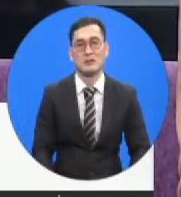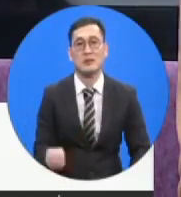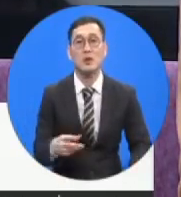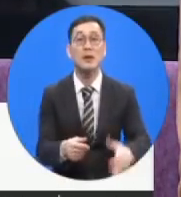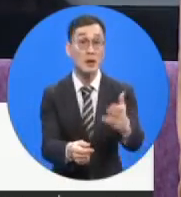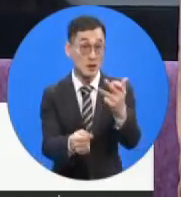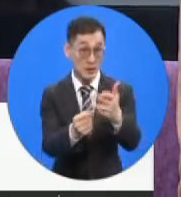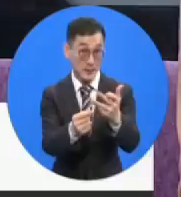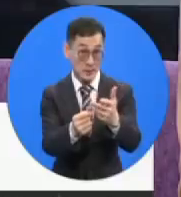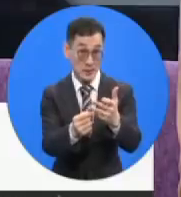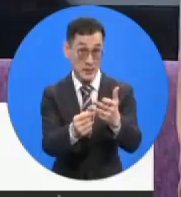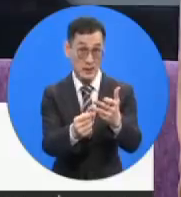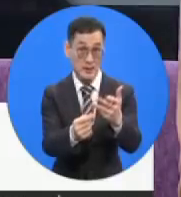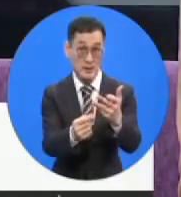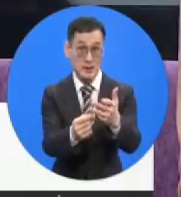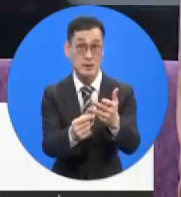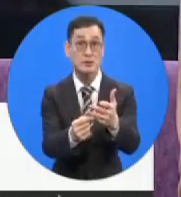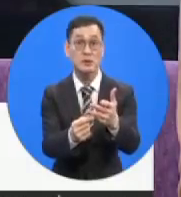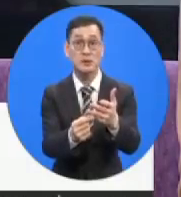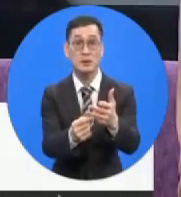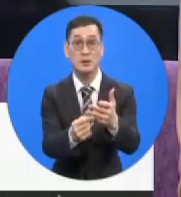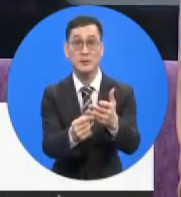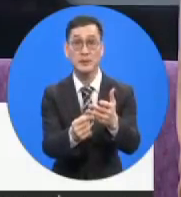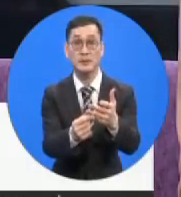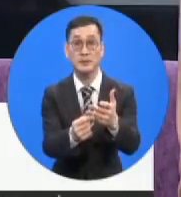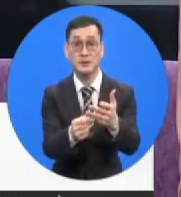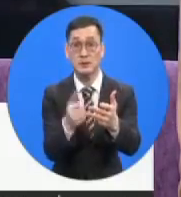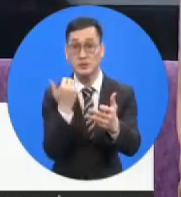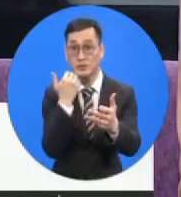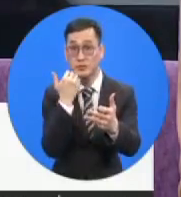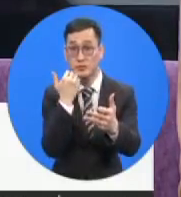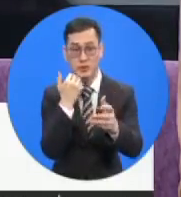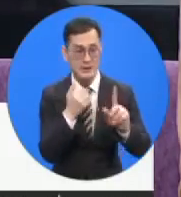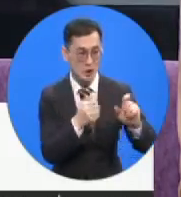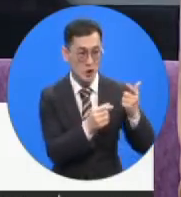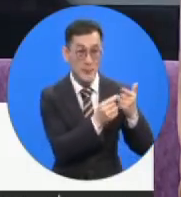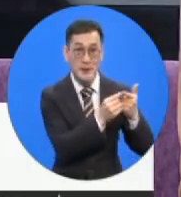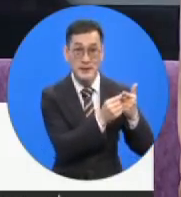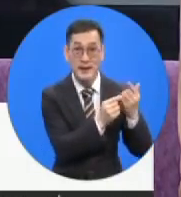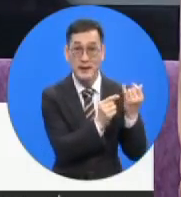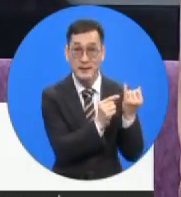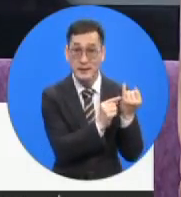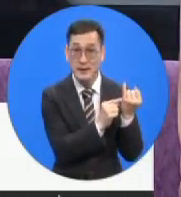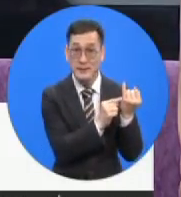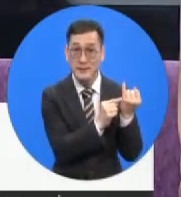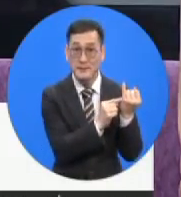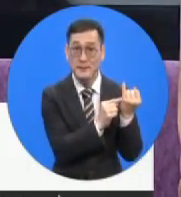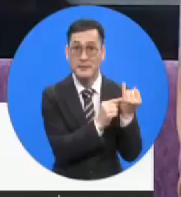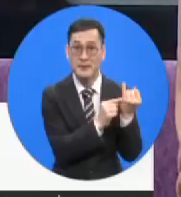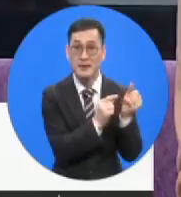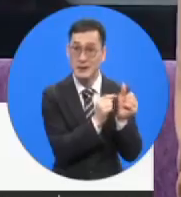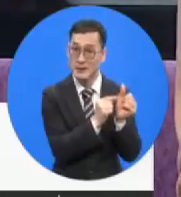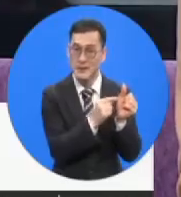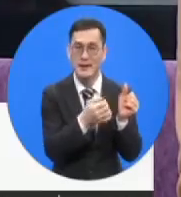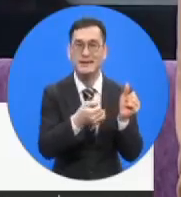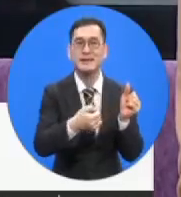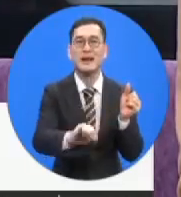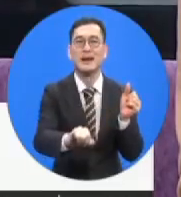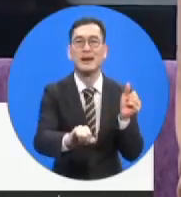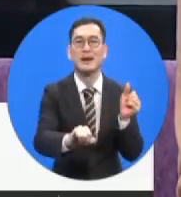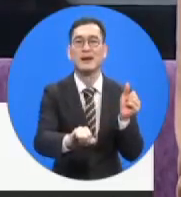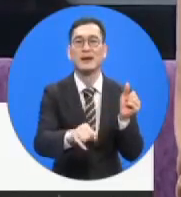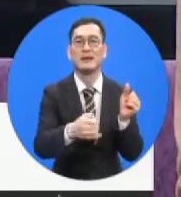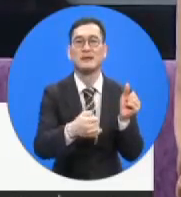18번째 확진자가 우리가 지금 계속 이야기를 나누고 있던 미스터리 환자, 16번 확진자의 딸인 것으로 현재 확인이